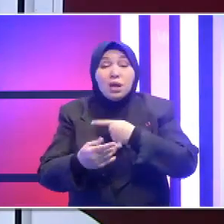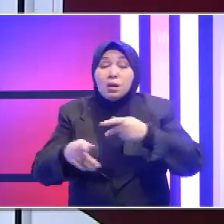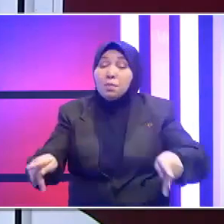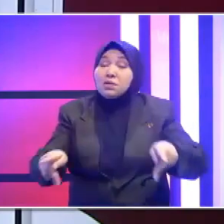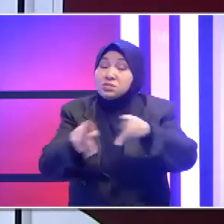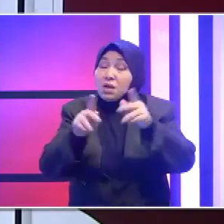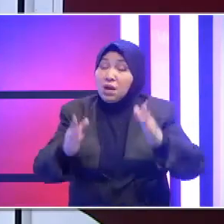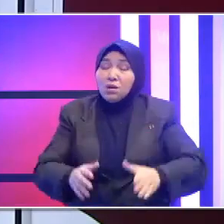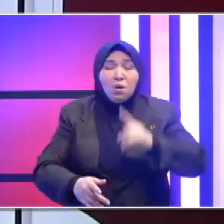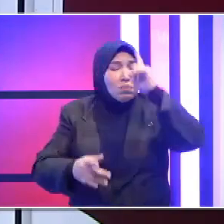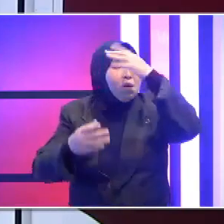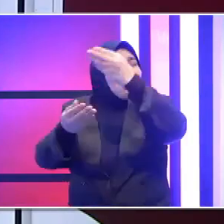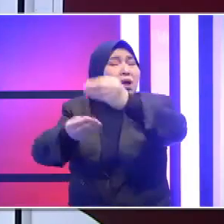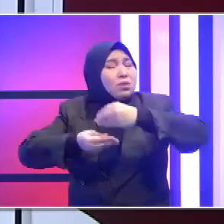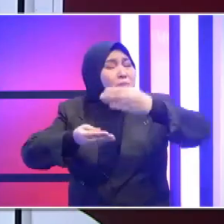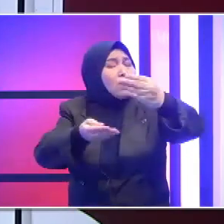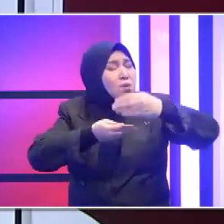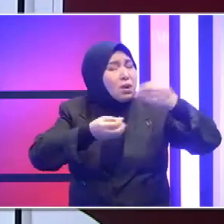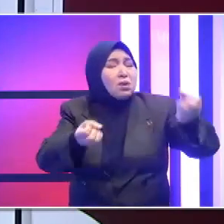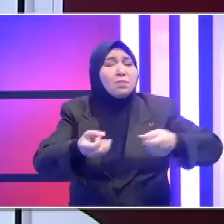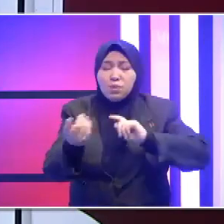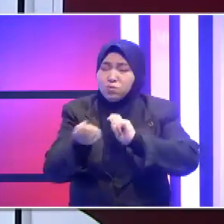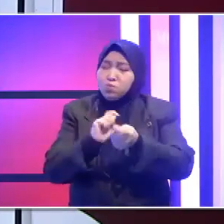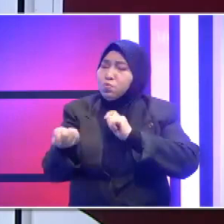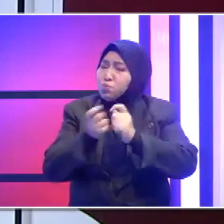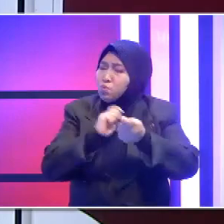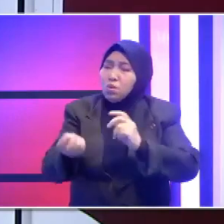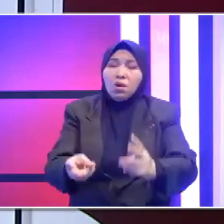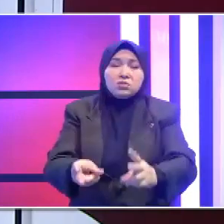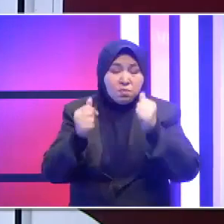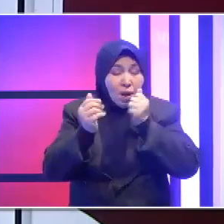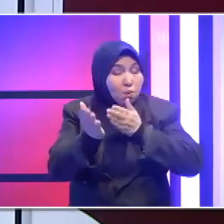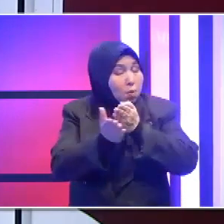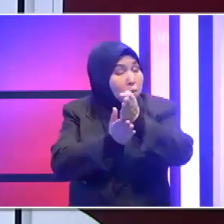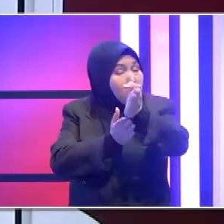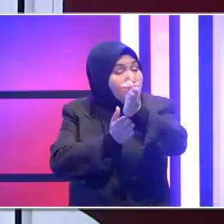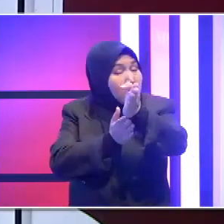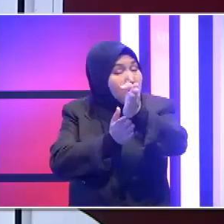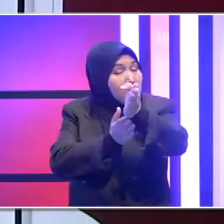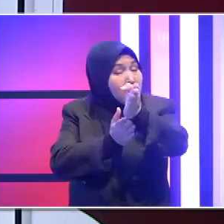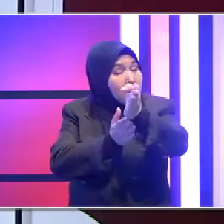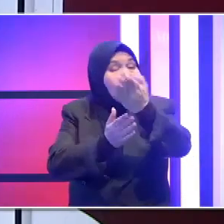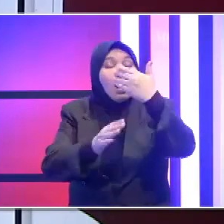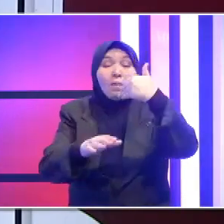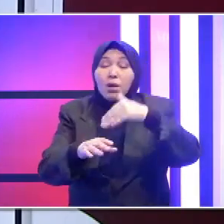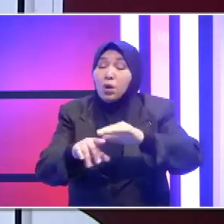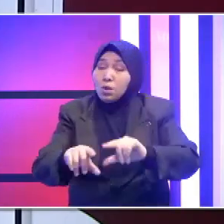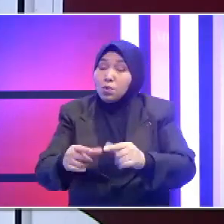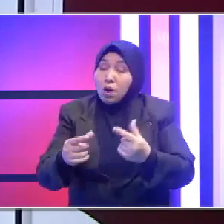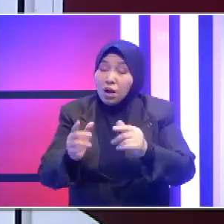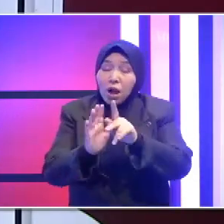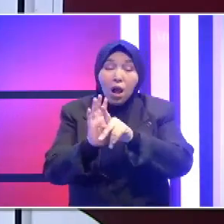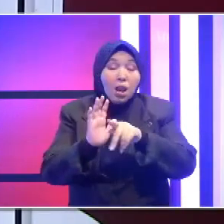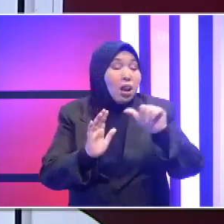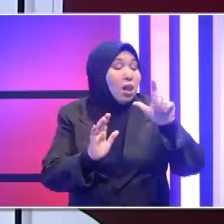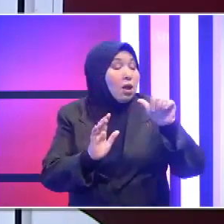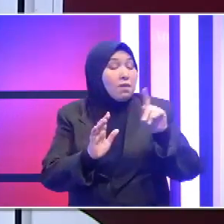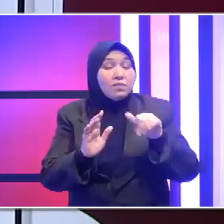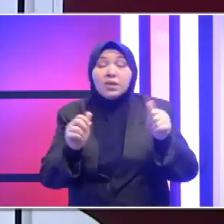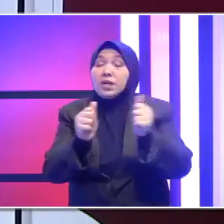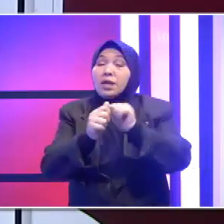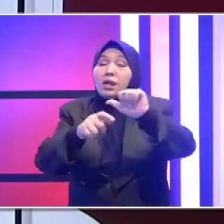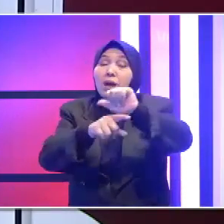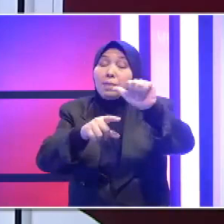macam-macam olah bekal Kan kita Knight combo cepat-cepat menuju kepada Chairul oakhouse dalam surah al-kahfi itu sudah tentunya dengan